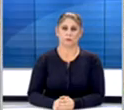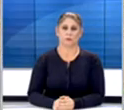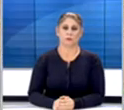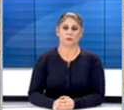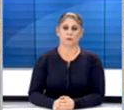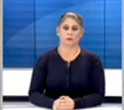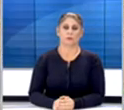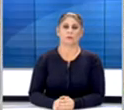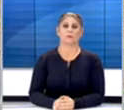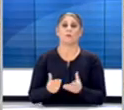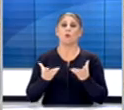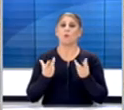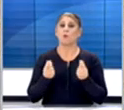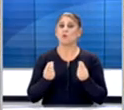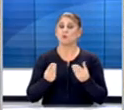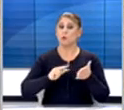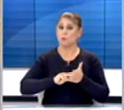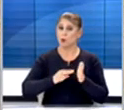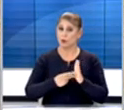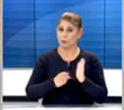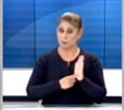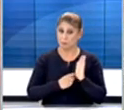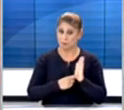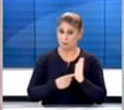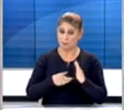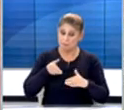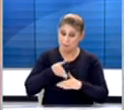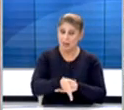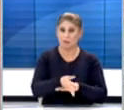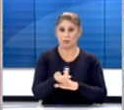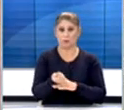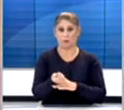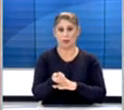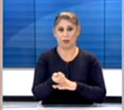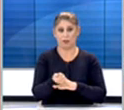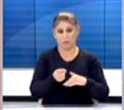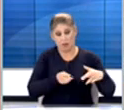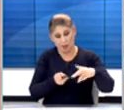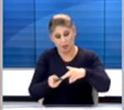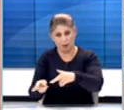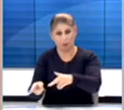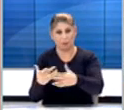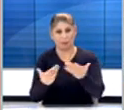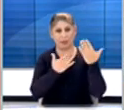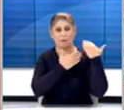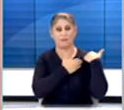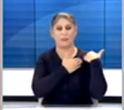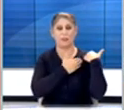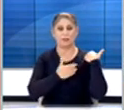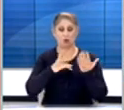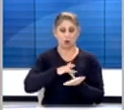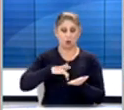Πόσο πιο προσεκτικοί πρέπει να είμαστε στις παρεμβάσεις που θα κάνουμε στα ρέματα, ποιες είναι οι ευθύνες της τοπικής